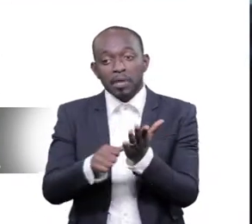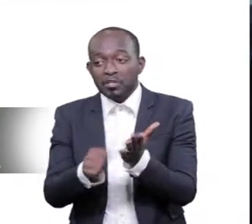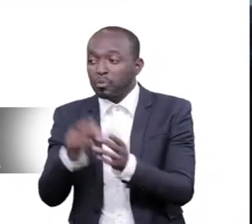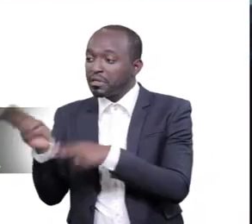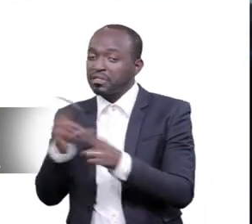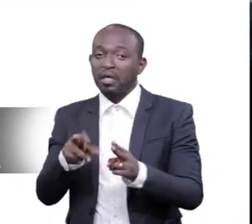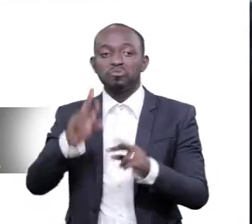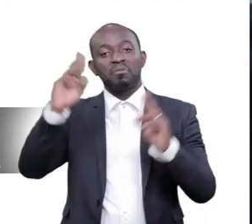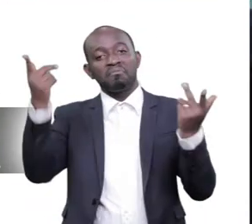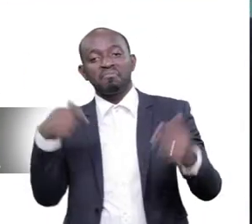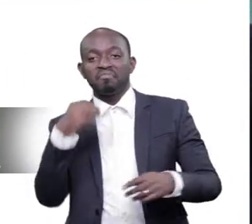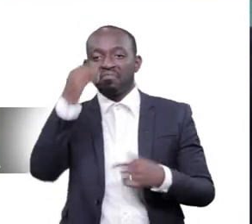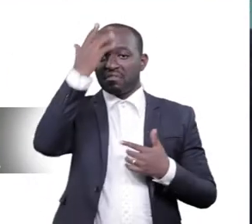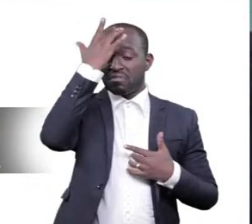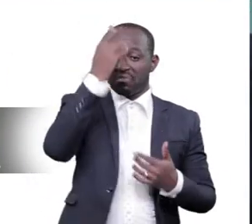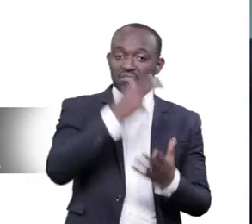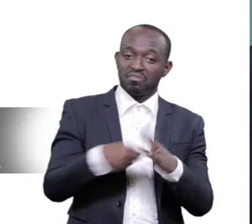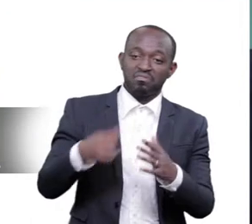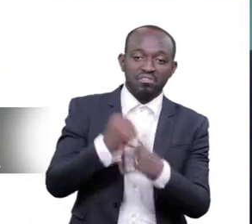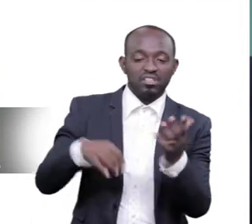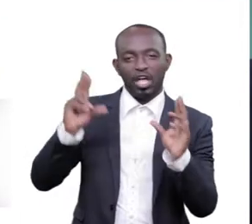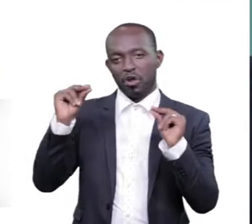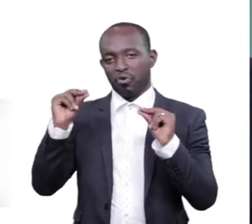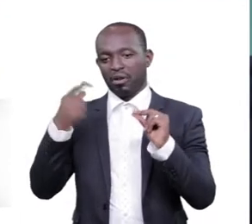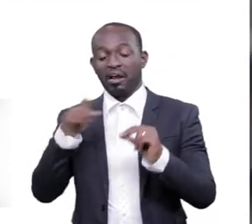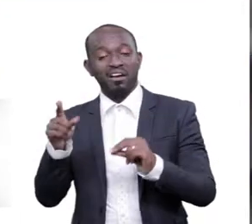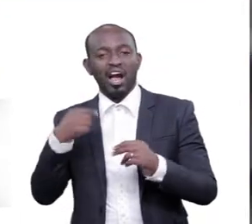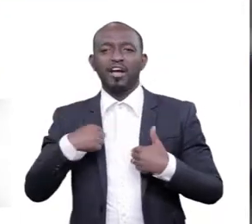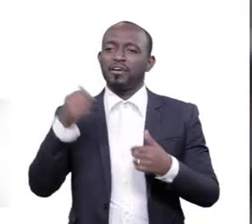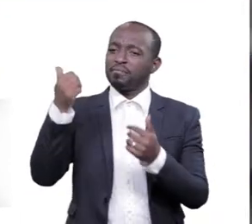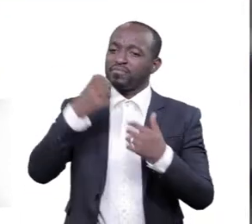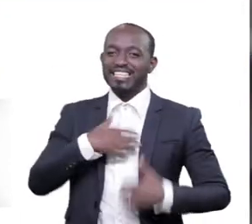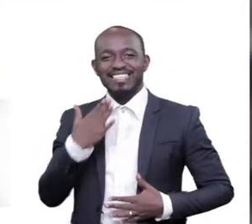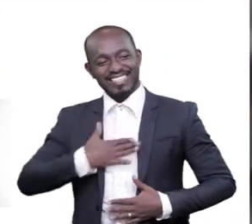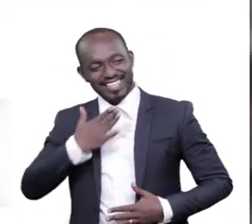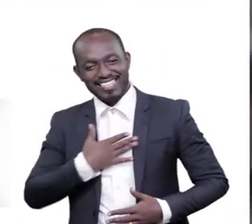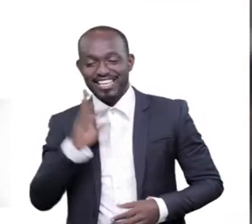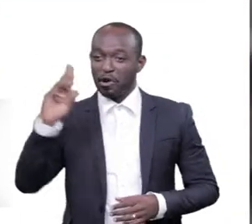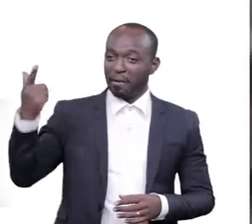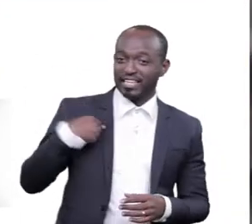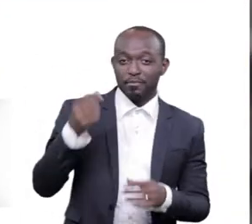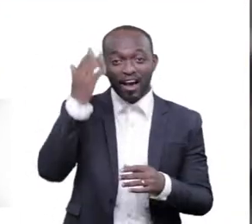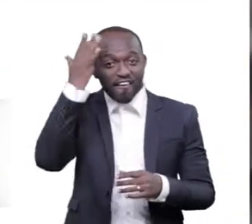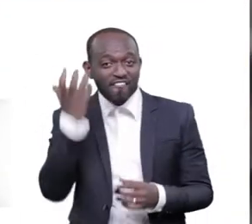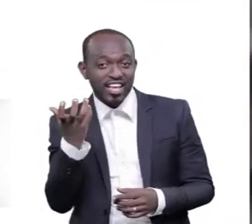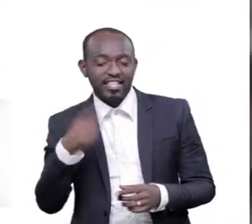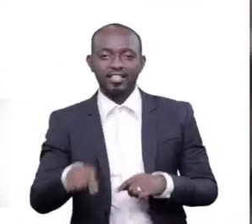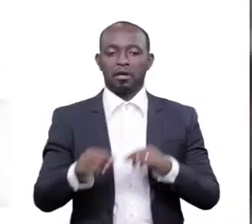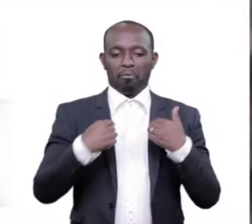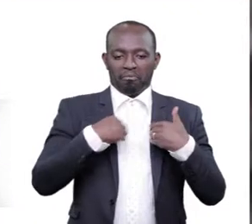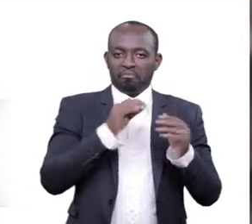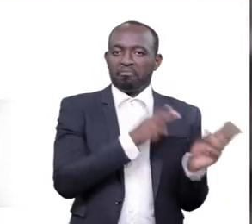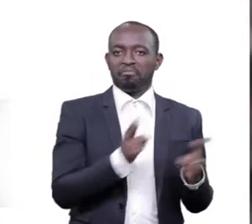nabyo ari ibyishimo bashobora kugira natwe nibyo tugira abantu benshi bamwe na bamwe